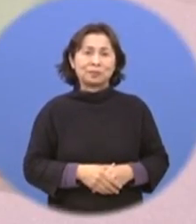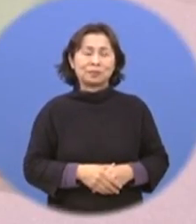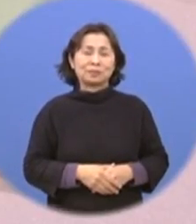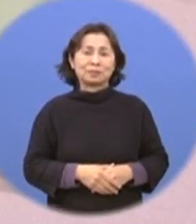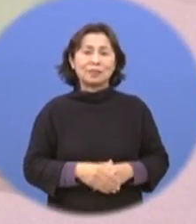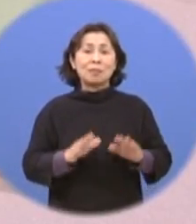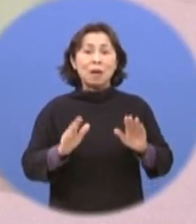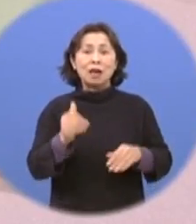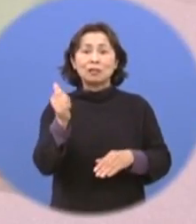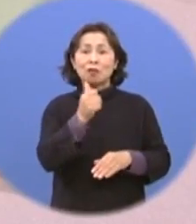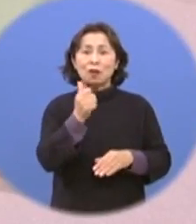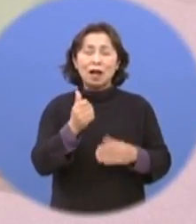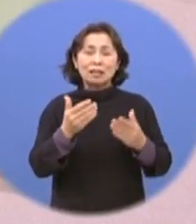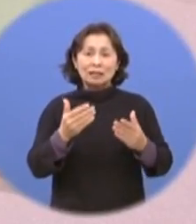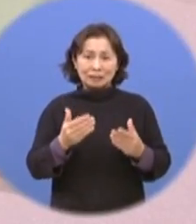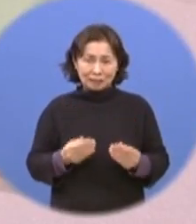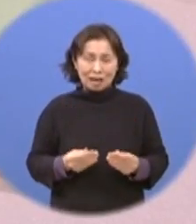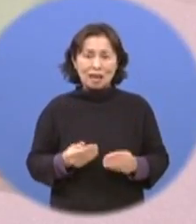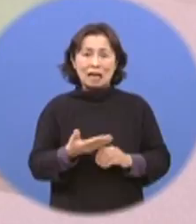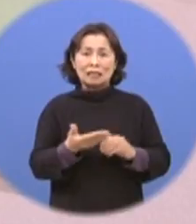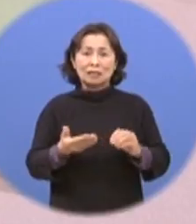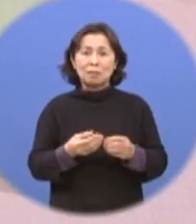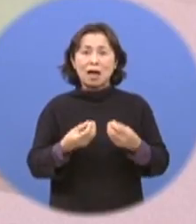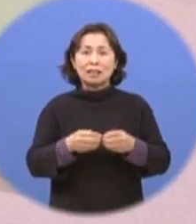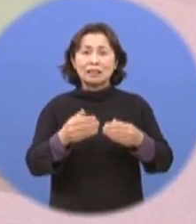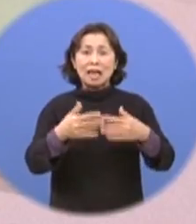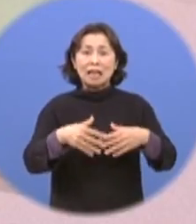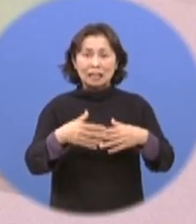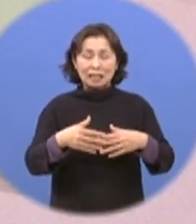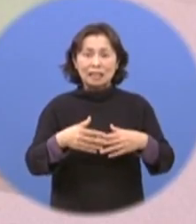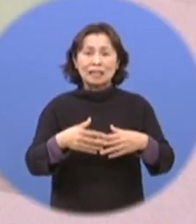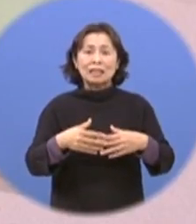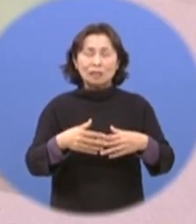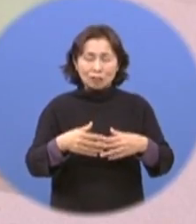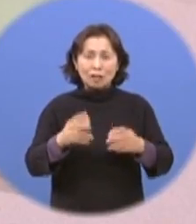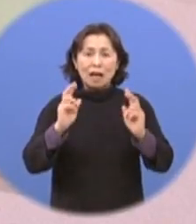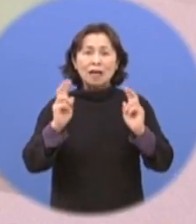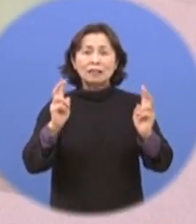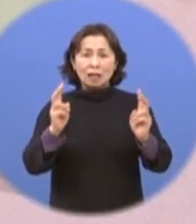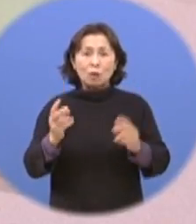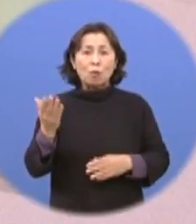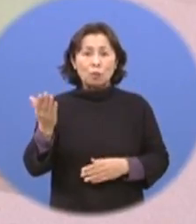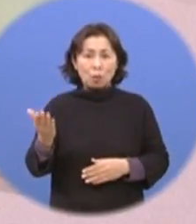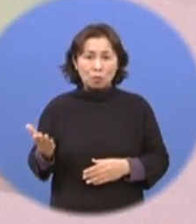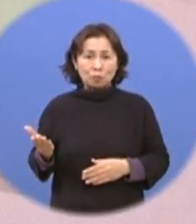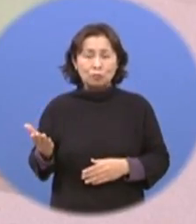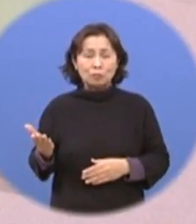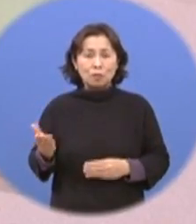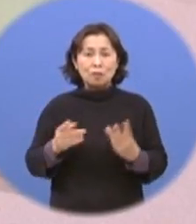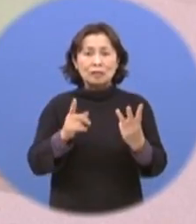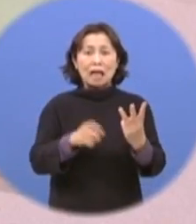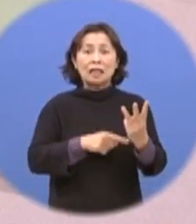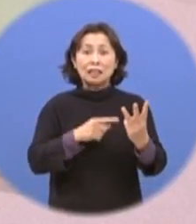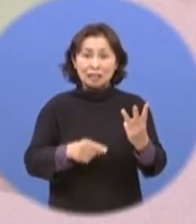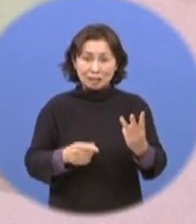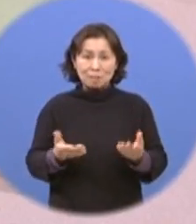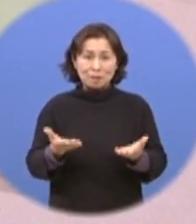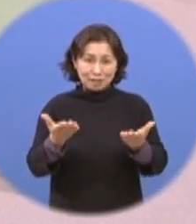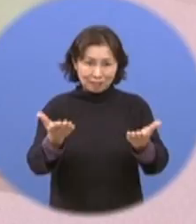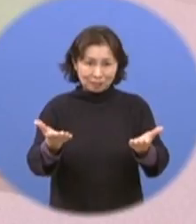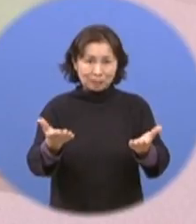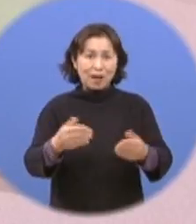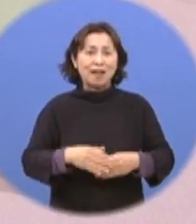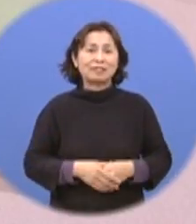今は紹介しました株式会社島精機製作所のホールガーメントウェアを3人の皆さんにプレゼントし